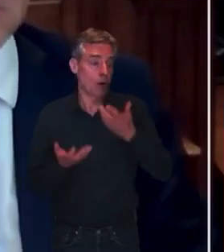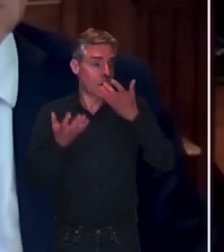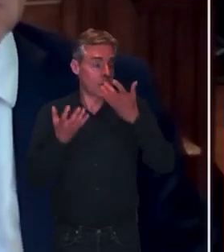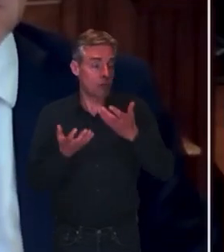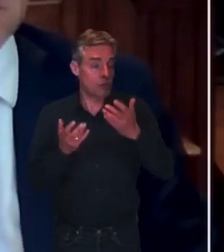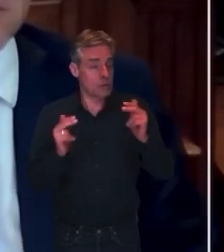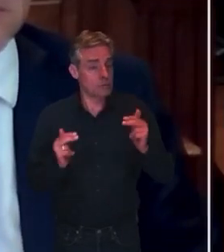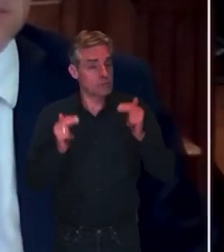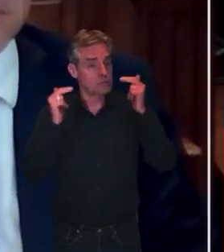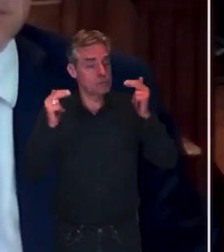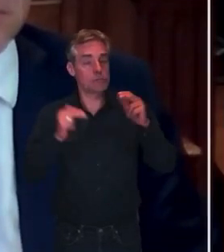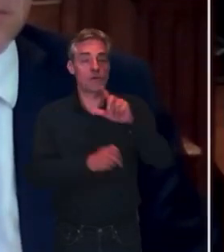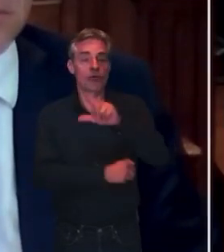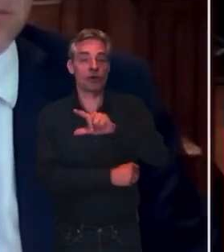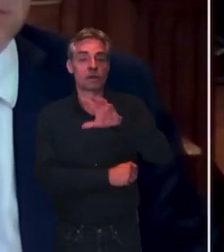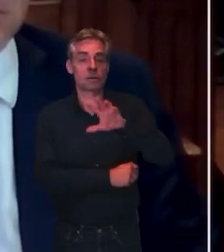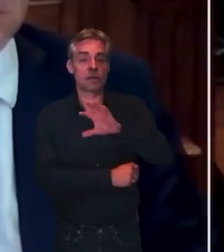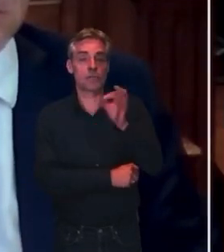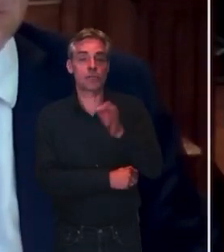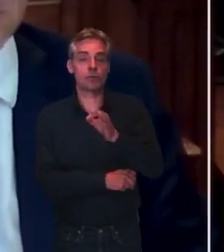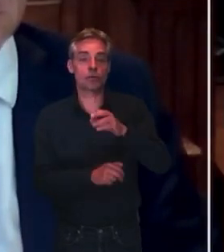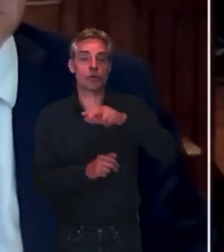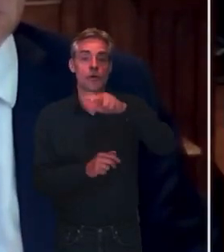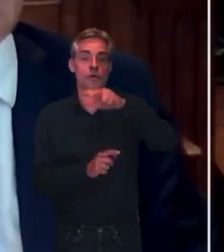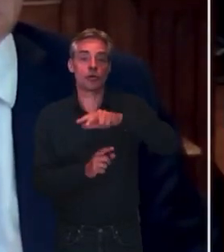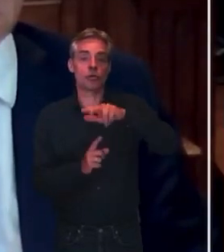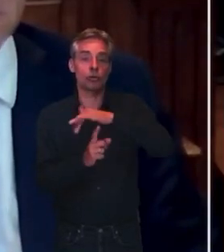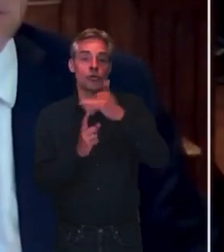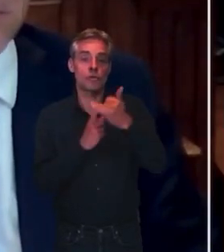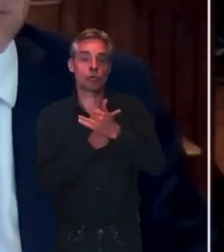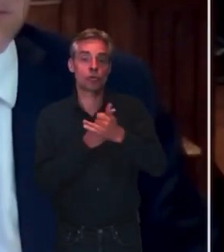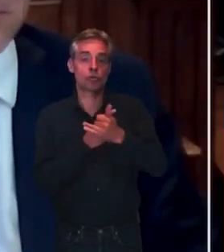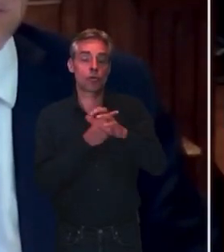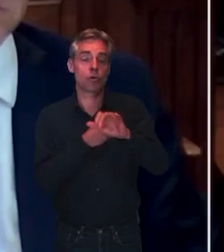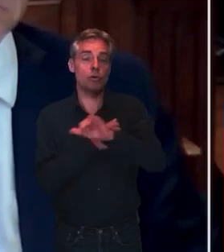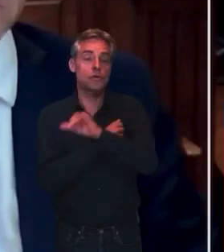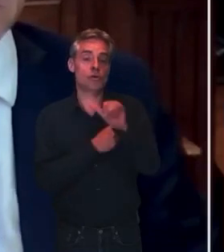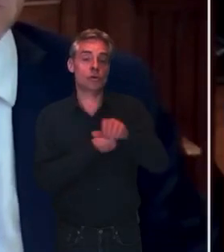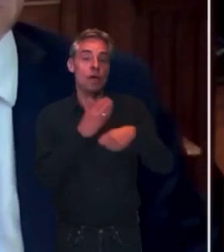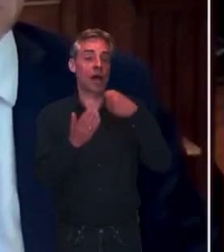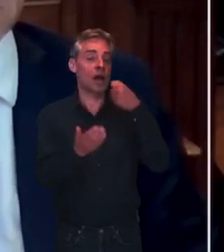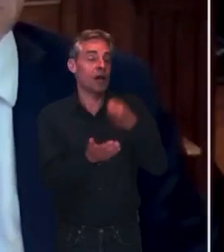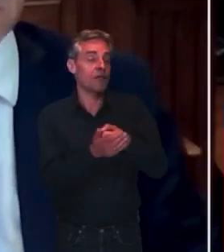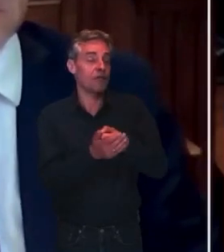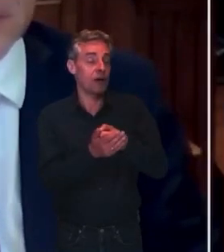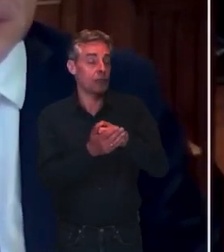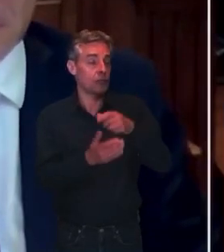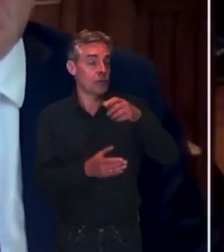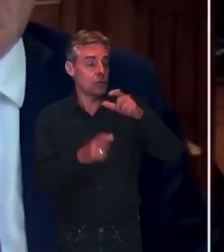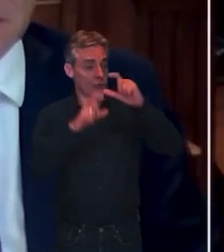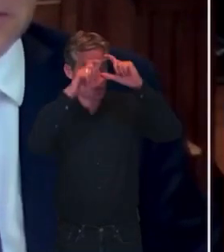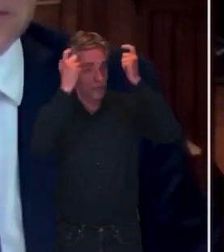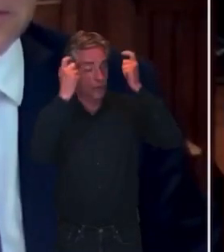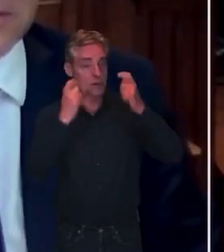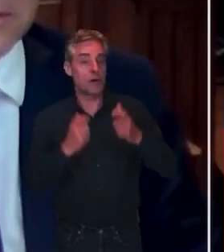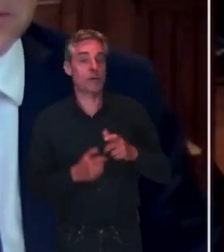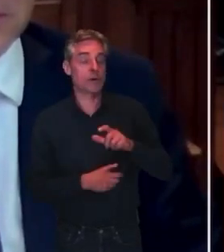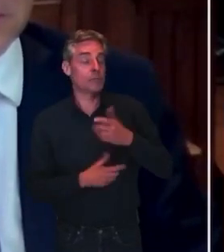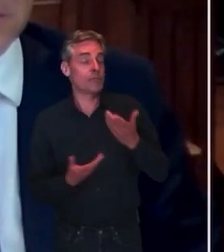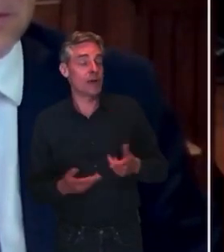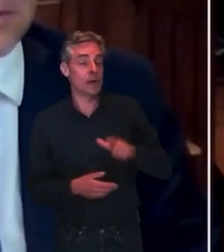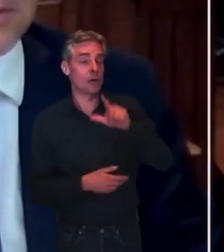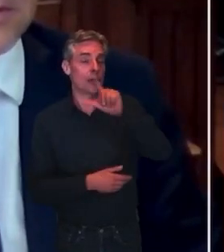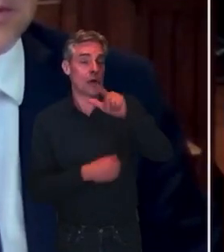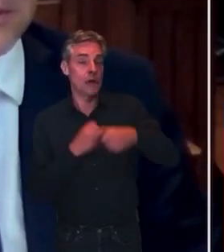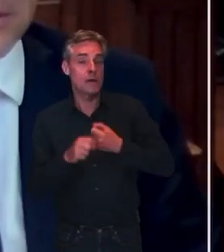atteindre 25% de logements sociaux d'ici la fin du mandat. Et les agréments en 2022, et ça